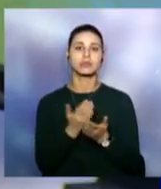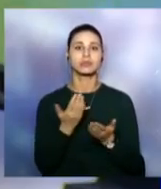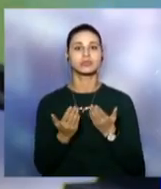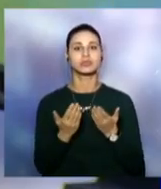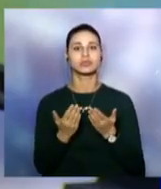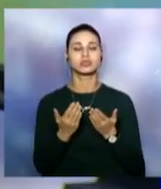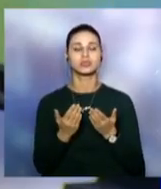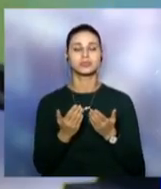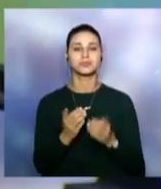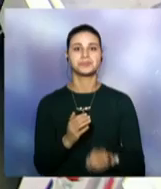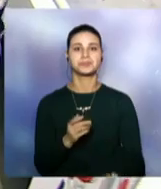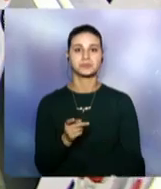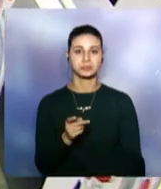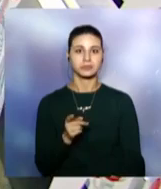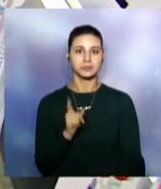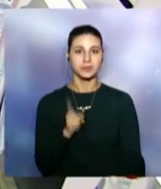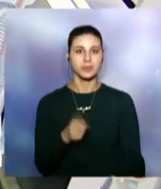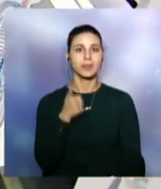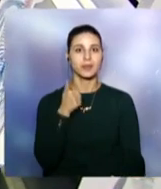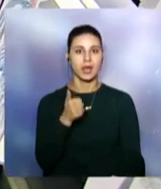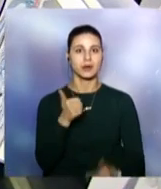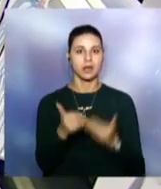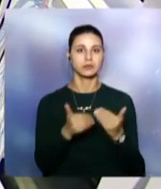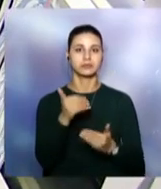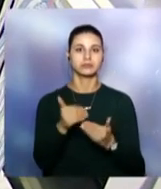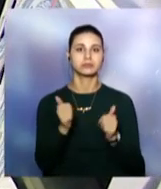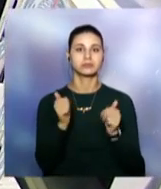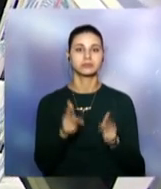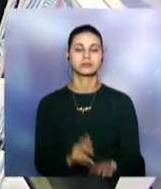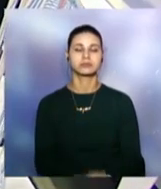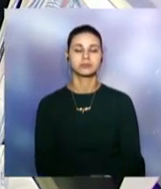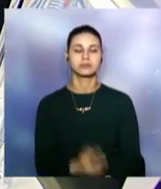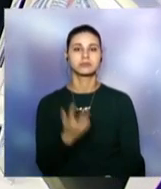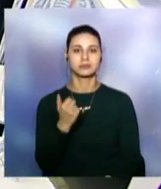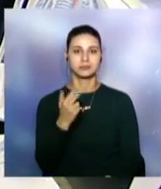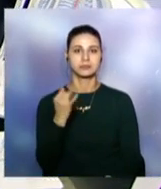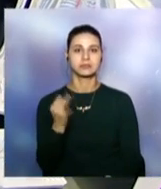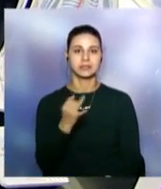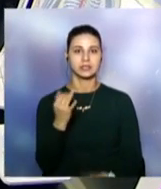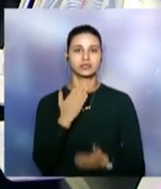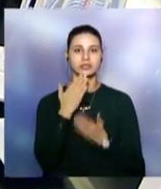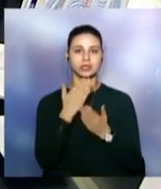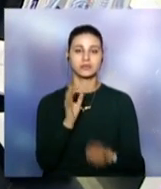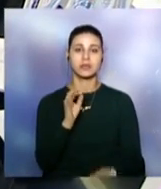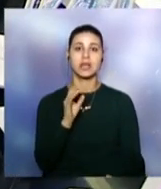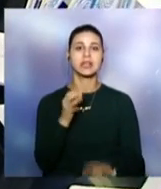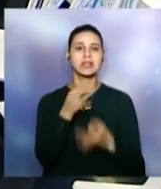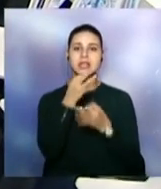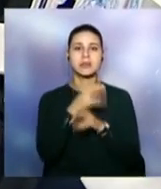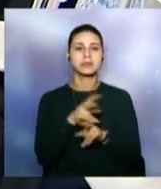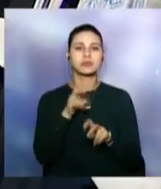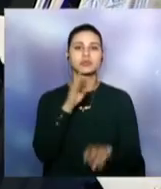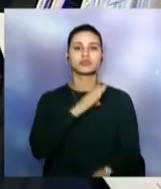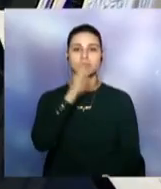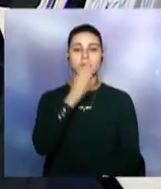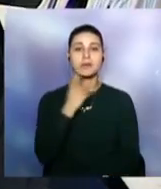ვიყენებთ და რამდენად გაამართლა ამან? საინტერესო კითხვაა, იმიტომ ნებისმიერ მშობლისთვის